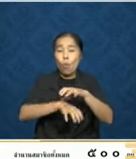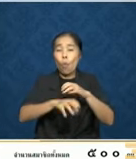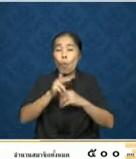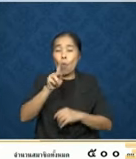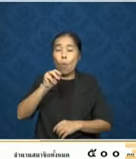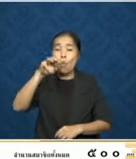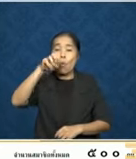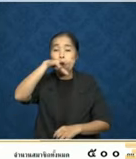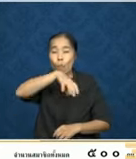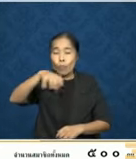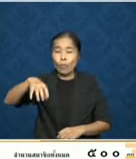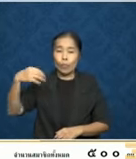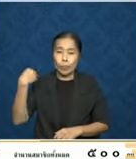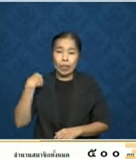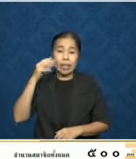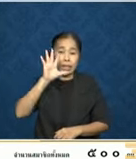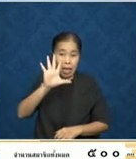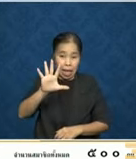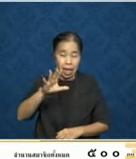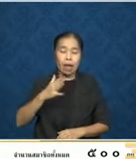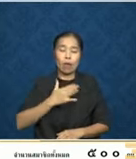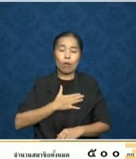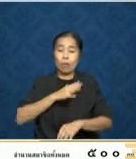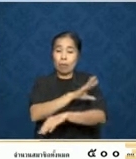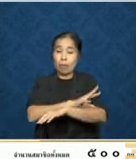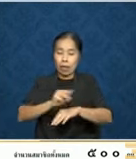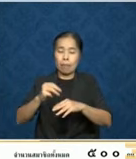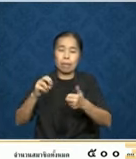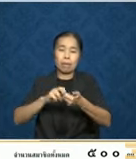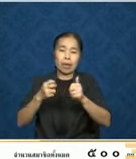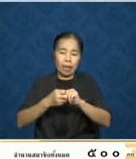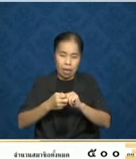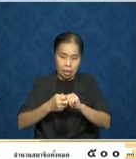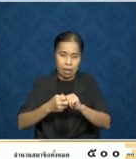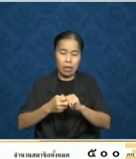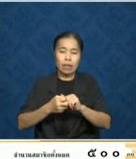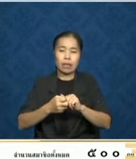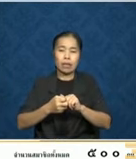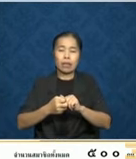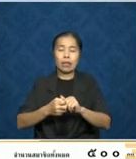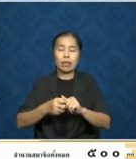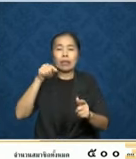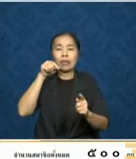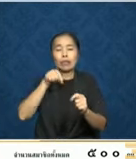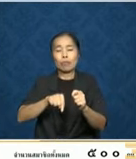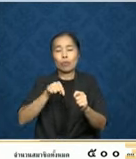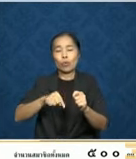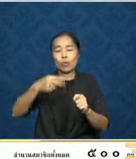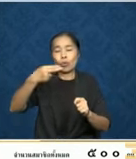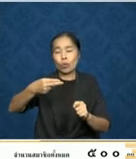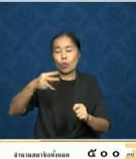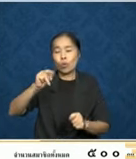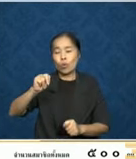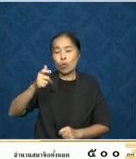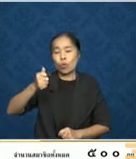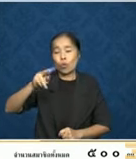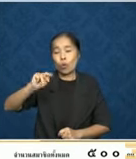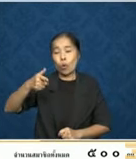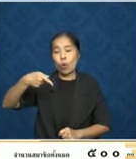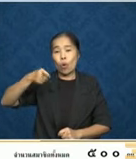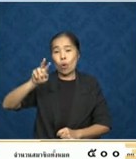คลัสเตอร์ของมนาคามนี้ก็ถือว่าเป็นคลัสเตอร์ที่มีปัญหาแล้วก็อยู่ที่ตำบลหนองปิงนะครับตำบลหนองปิงนี่ถือว่าตำบล